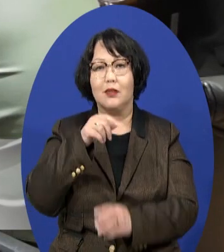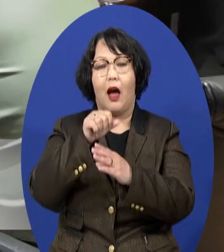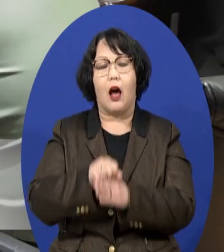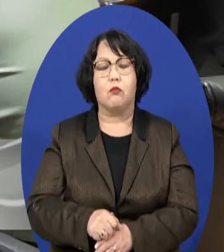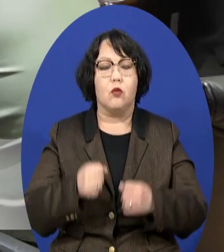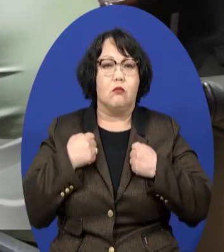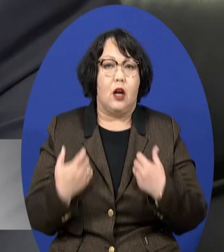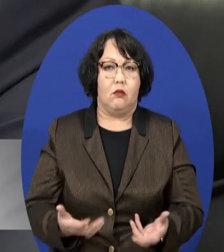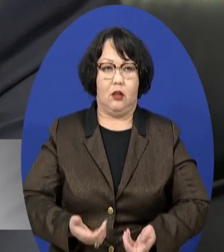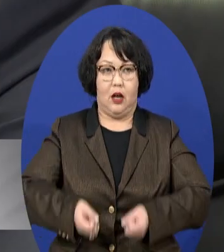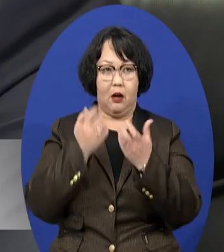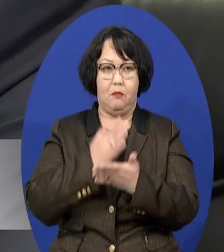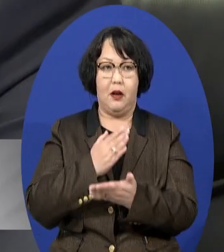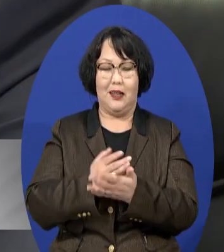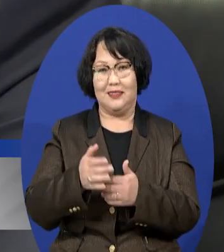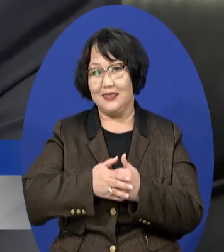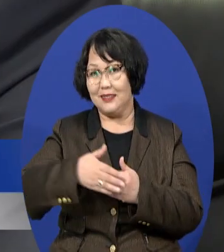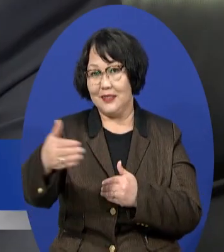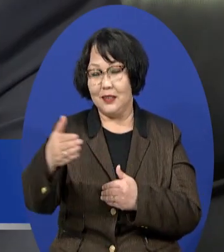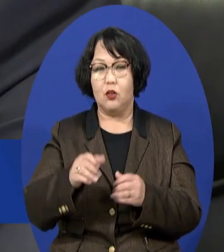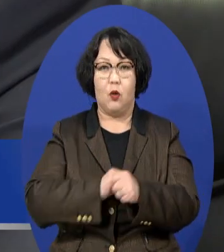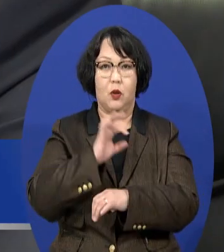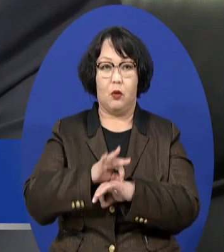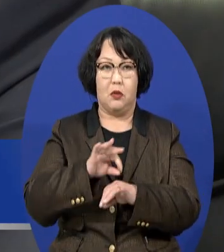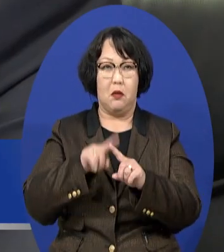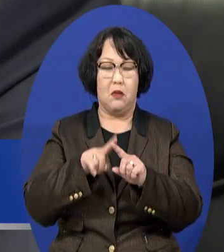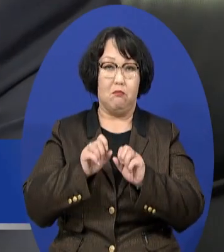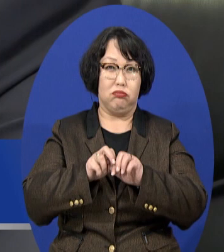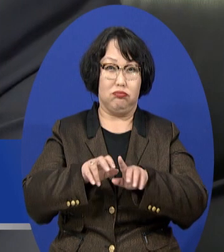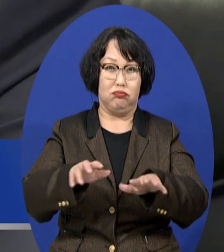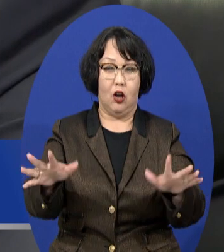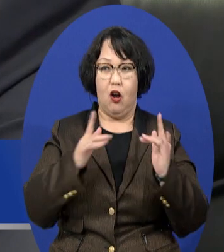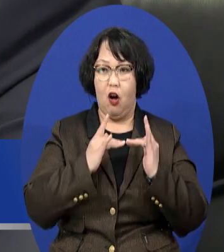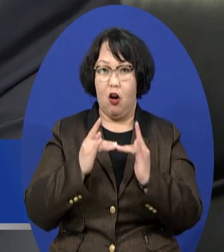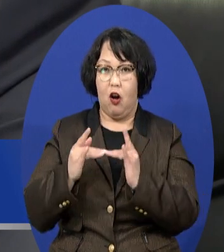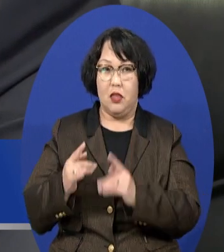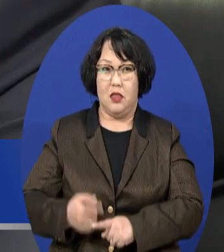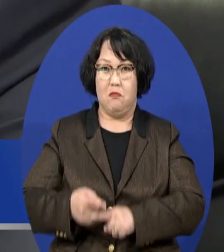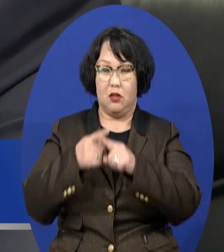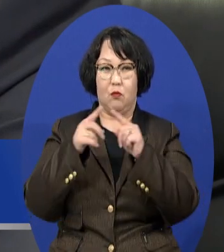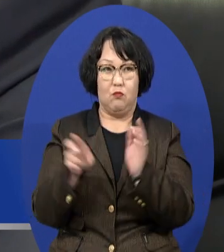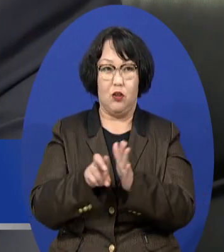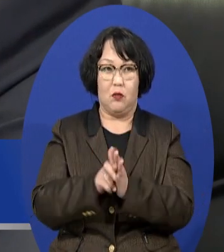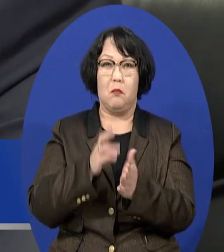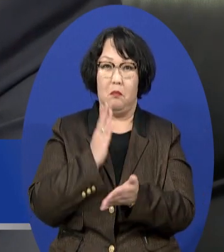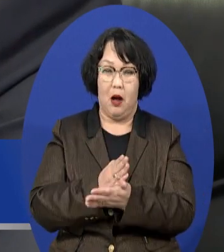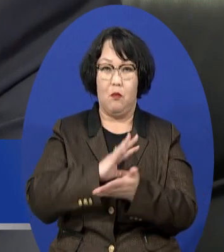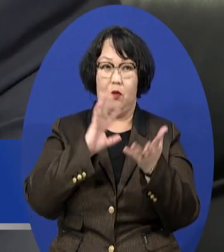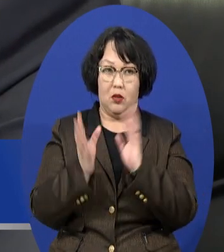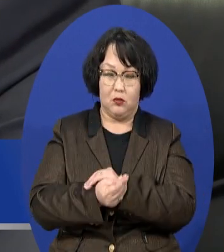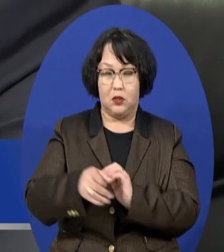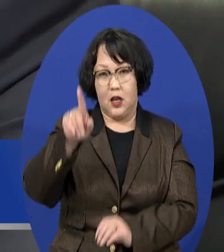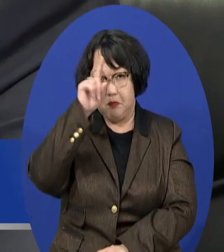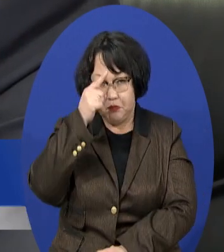юм а. За ингээд цаашаа тохиолдол нэмэгдэх тусам ор нэмэх боломж байгаа хэдий ч нөгөө